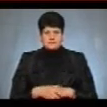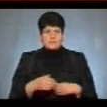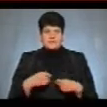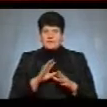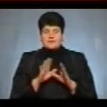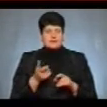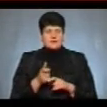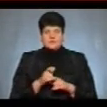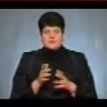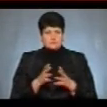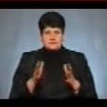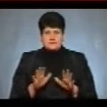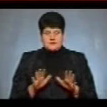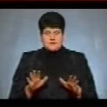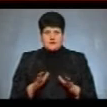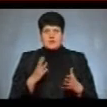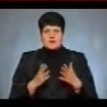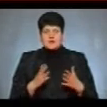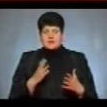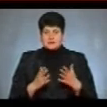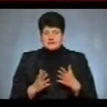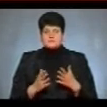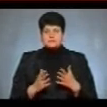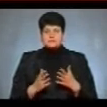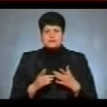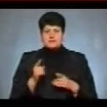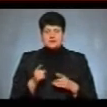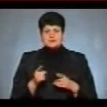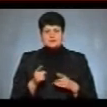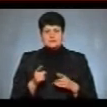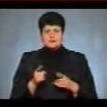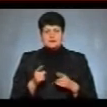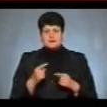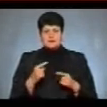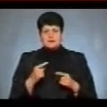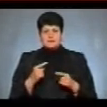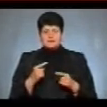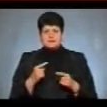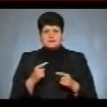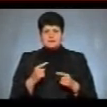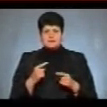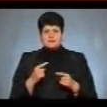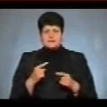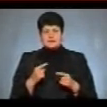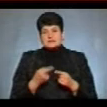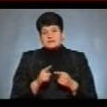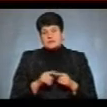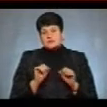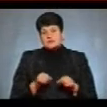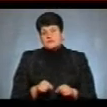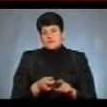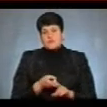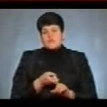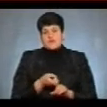Незначно збільшили, скажімо так. Але тим не менше, розумієте, воно як переливається, як сполучені посуди, де виявляється. От. Ну, можливо, це пов'язано з тим,